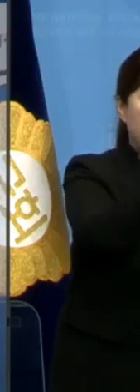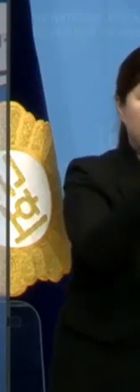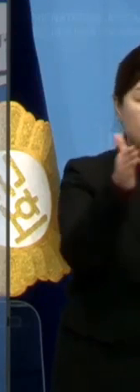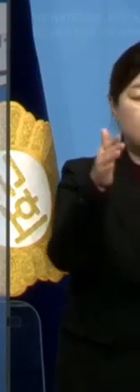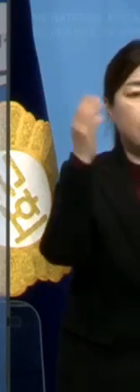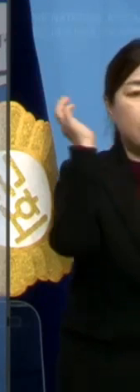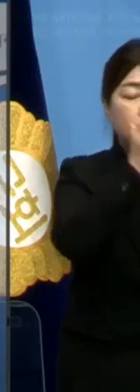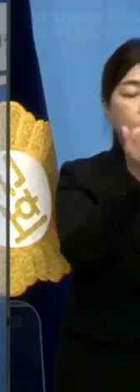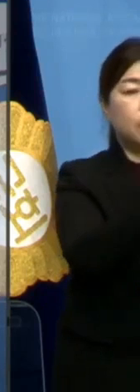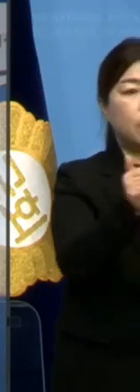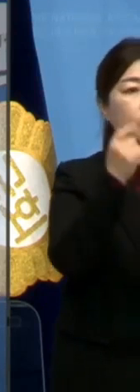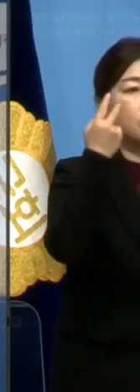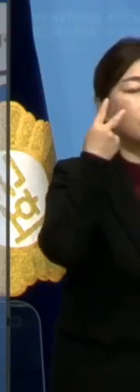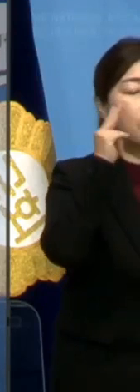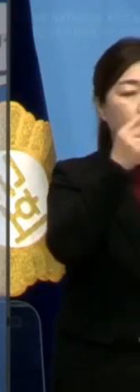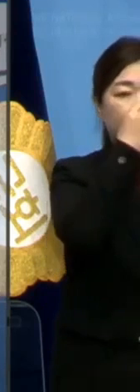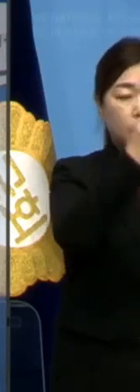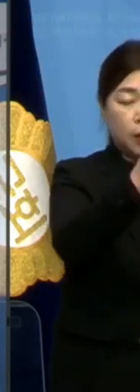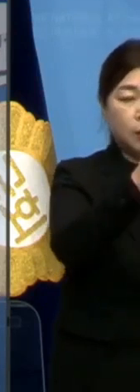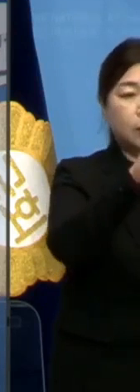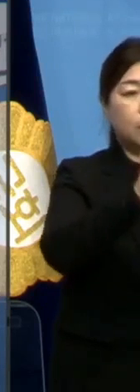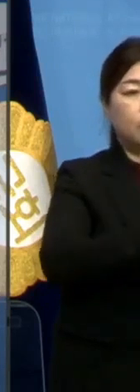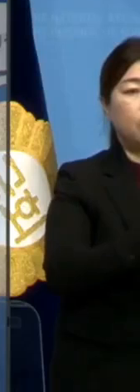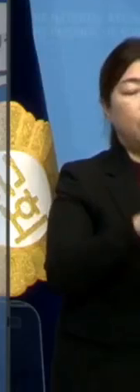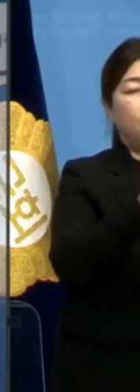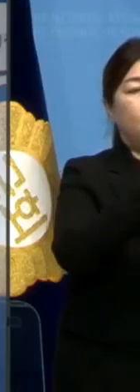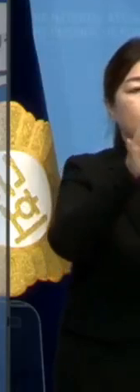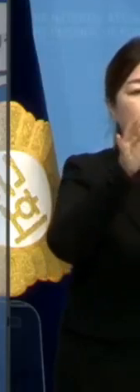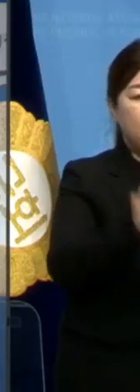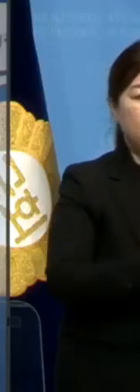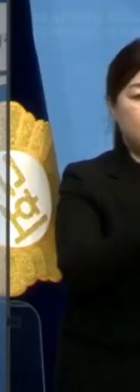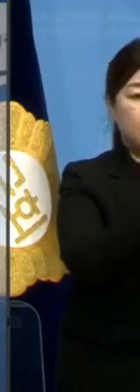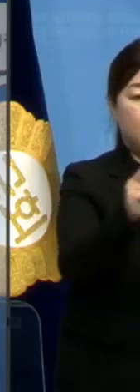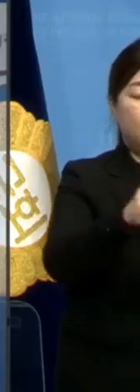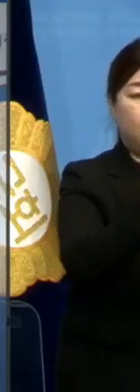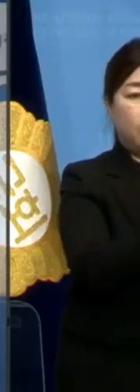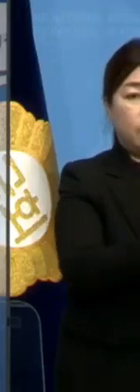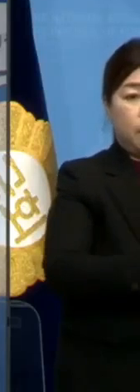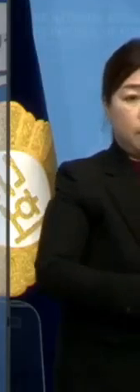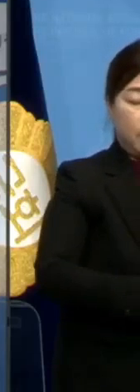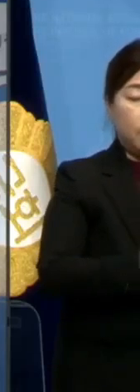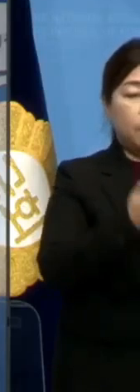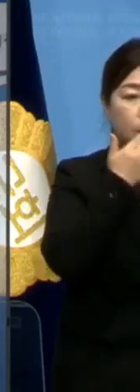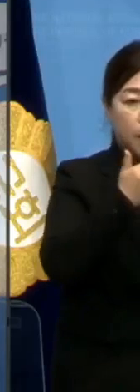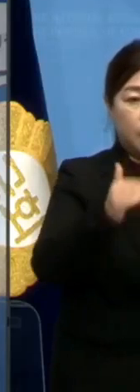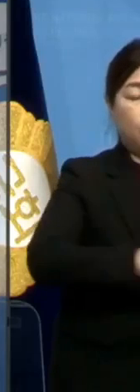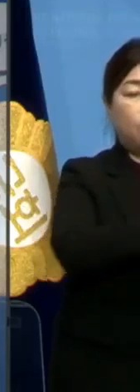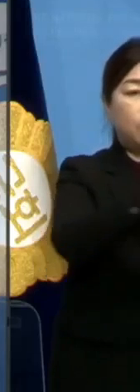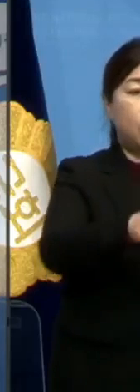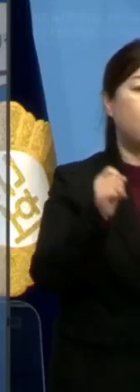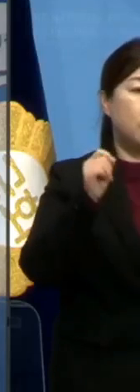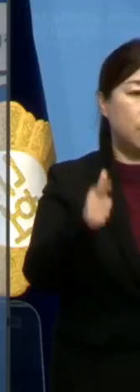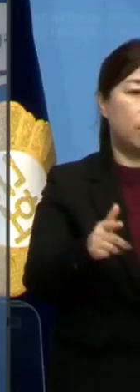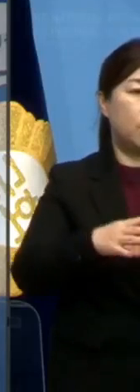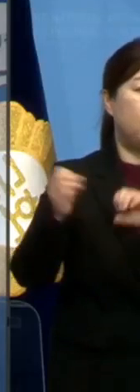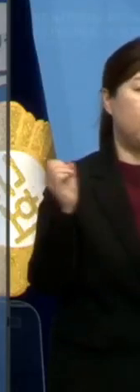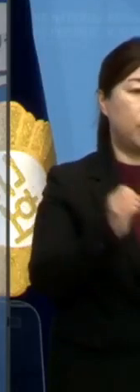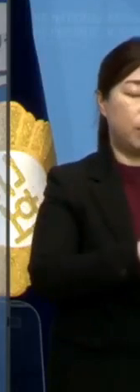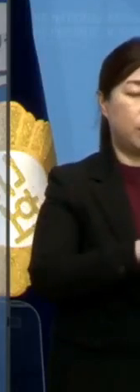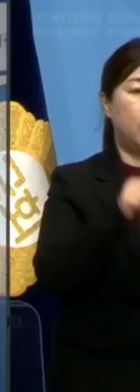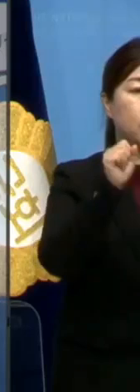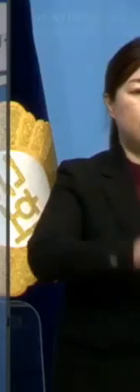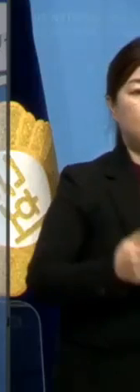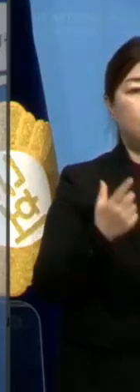착각과 오판 그리고 교만은 오랜만에 야권이 이길 수 있는 조로의 환경과 기회를 무위로 돌릴 수